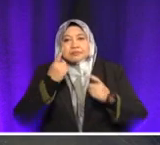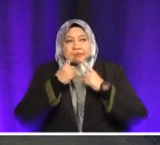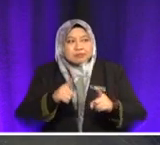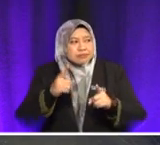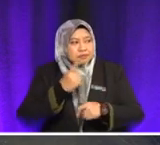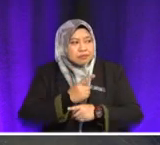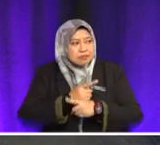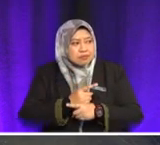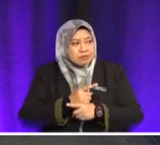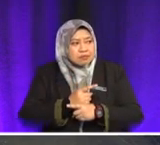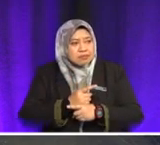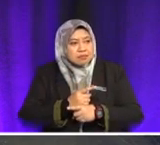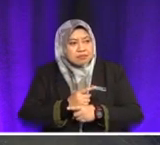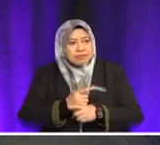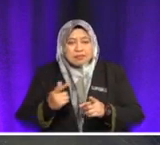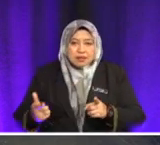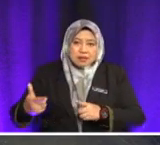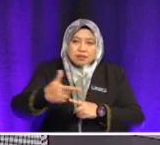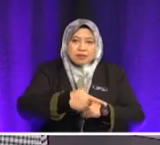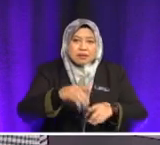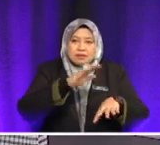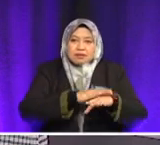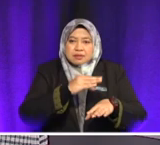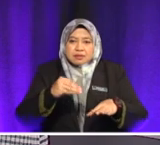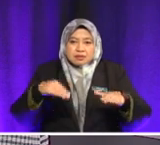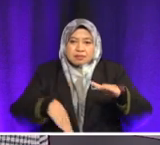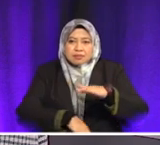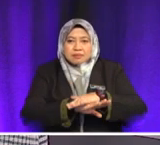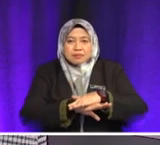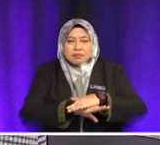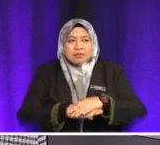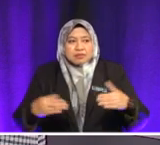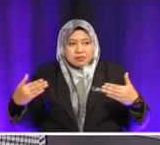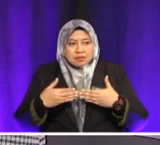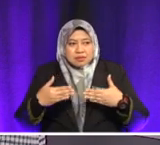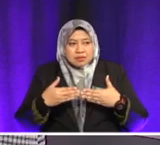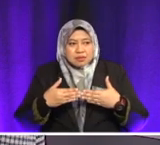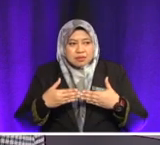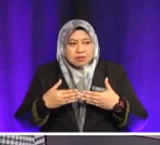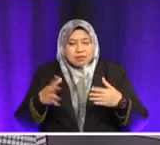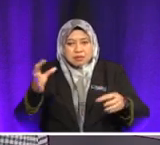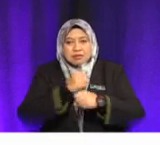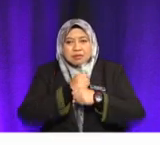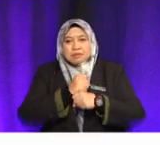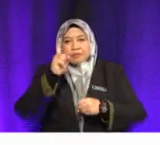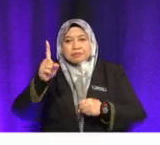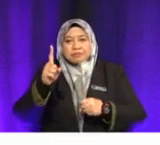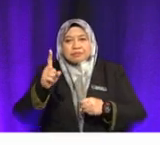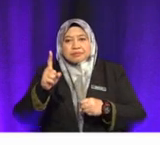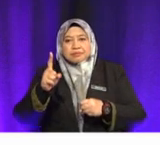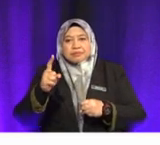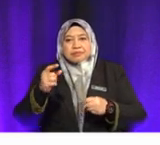Oke kita lekuk kan atas dan bawah Oke jadi kita sambung Oke kita sudah dapat satu